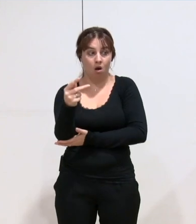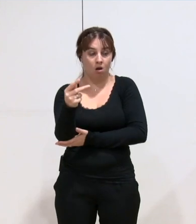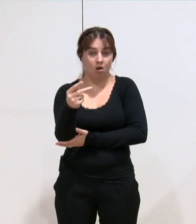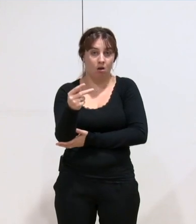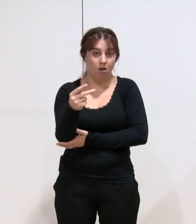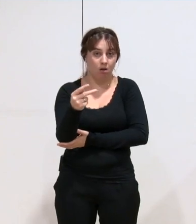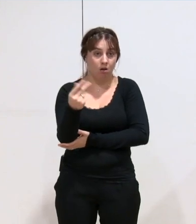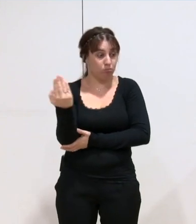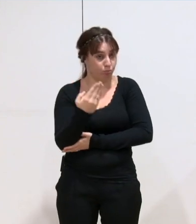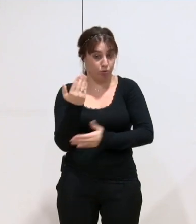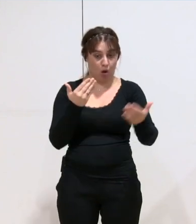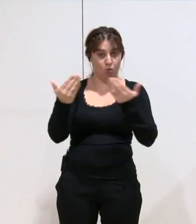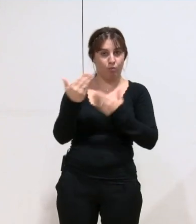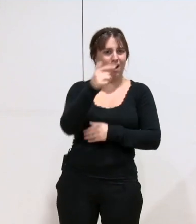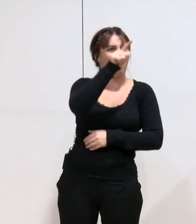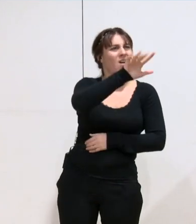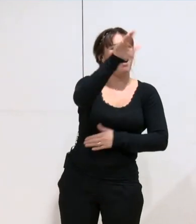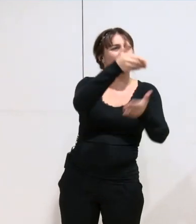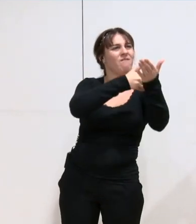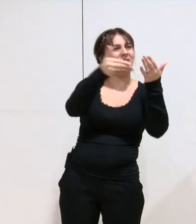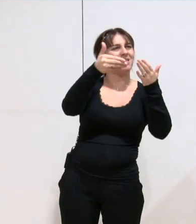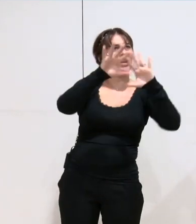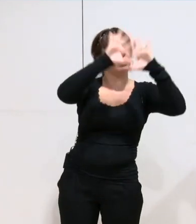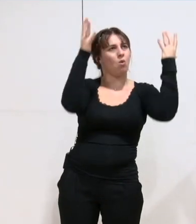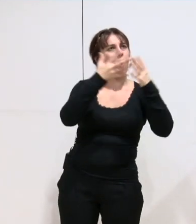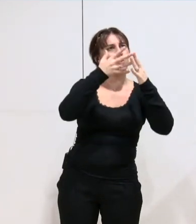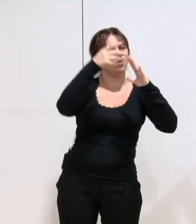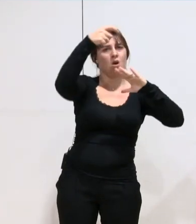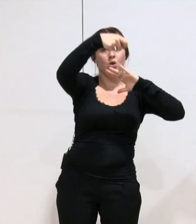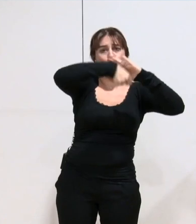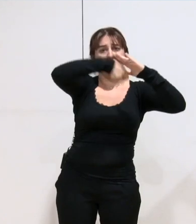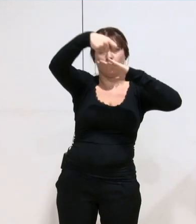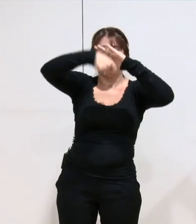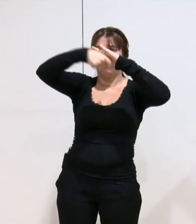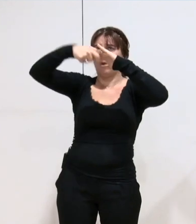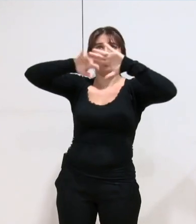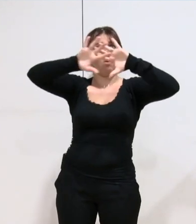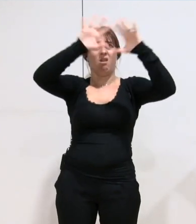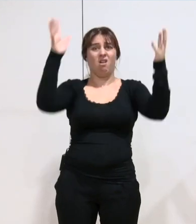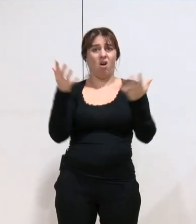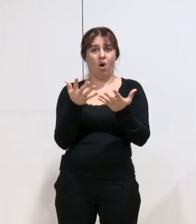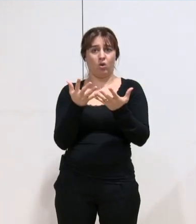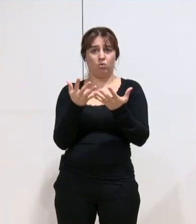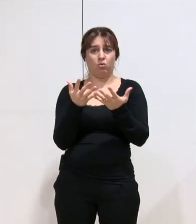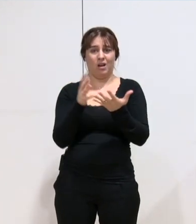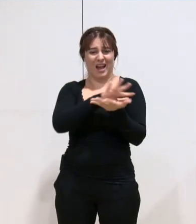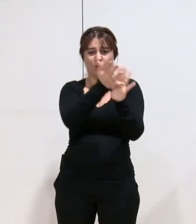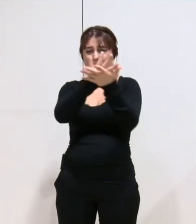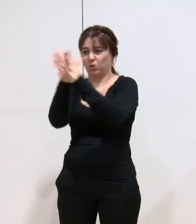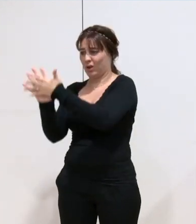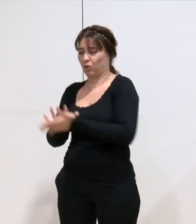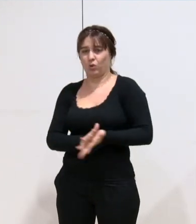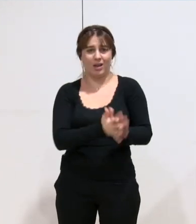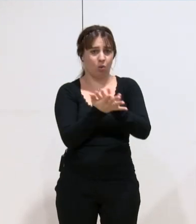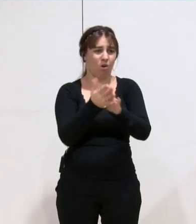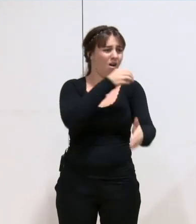aux, aujourd'hui, 25 millions de subventions attribuées à l'ensemble du monde associatif,